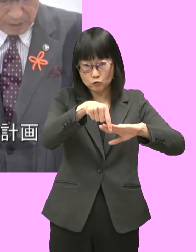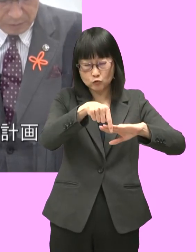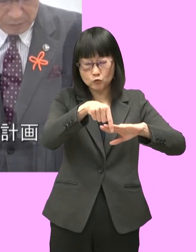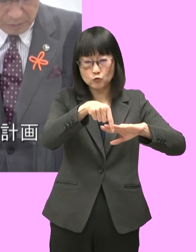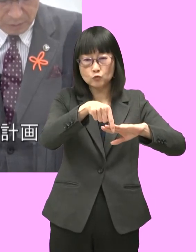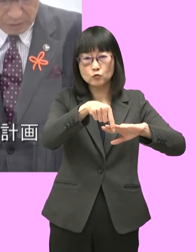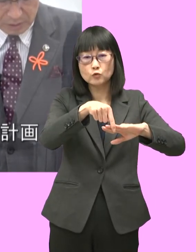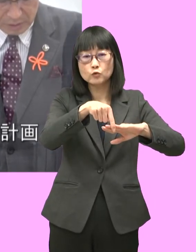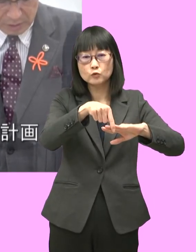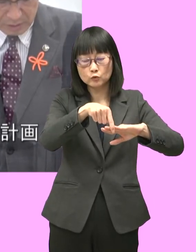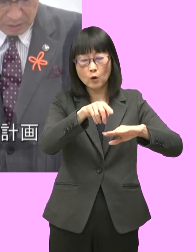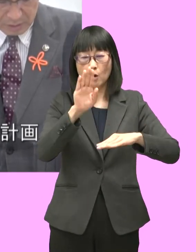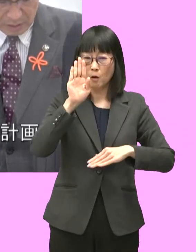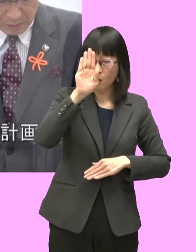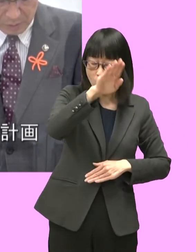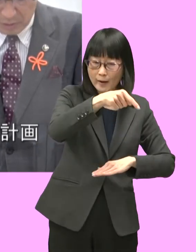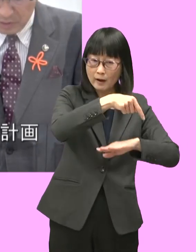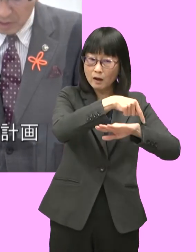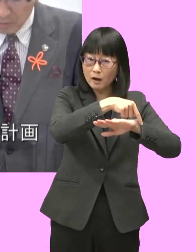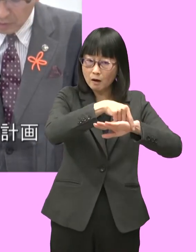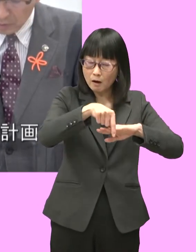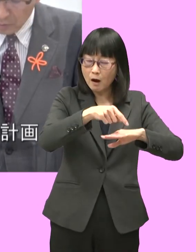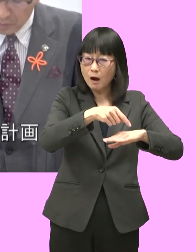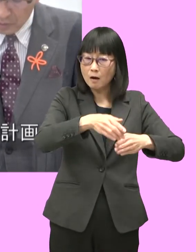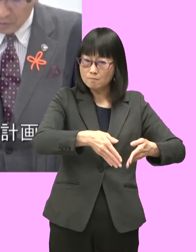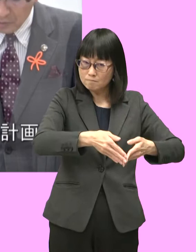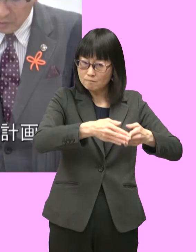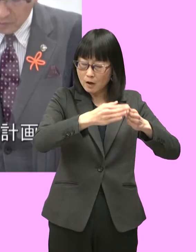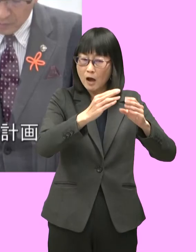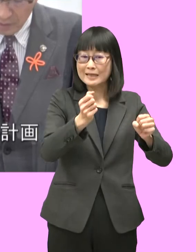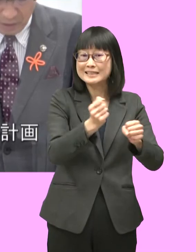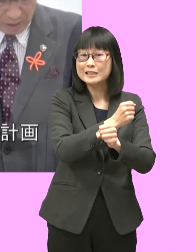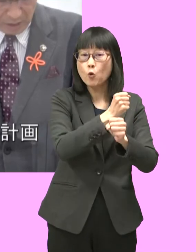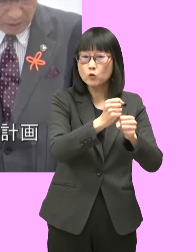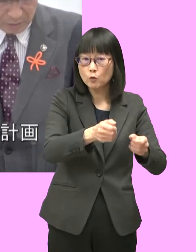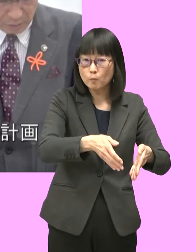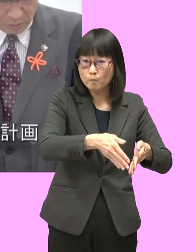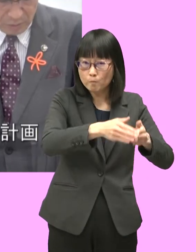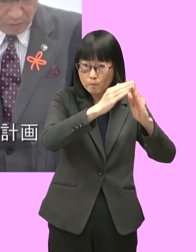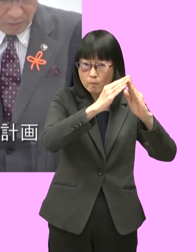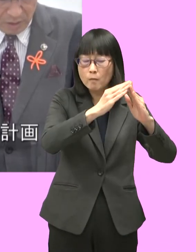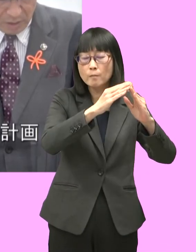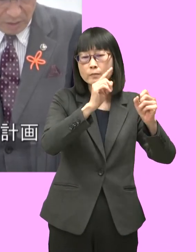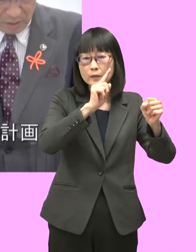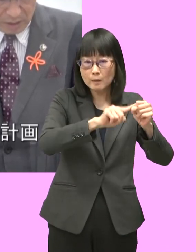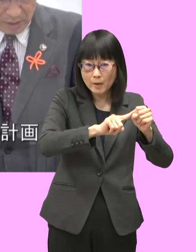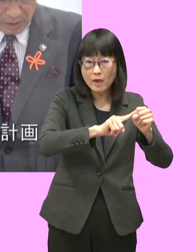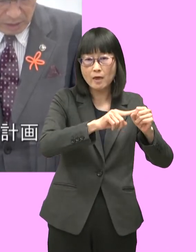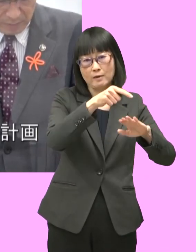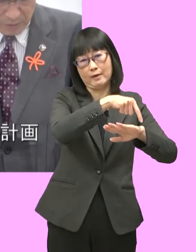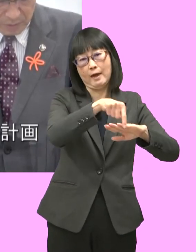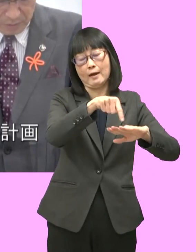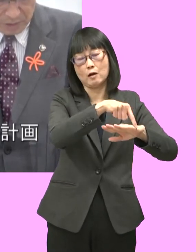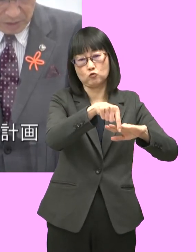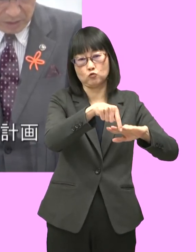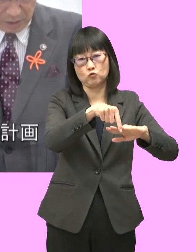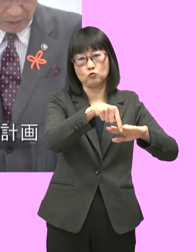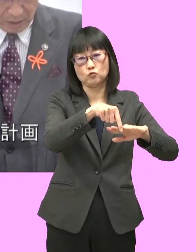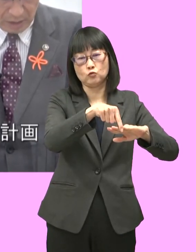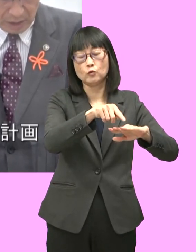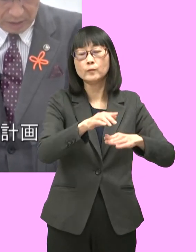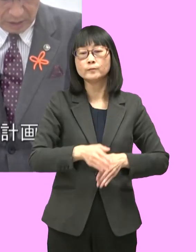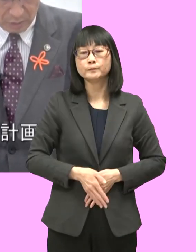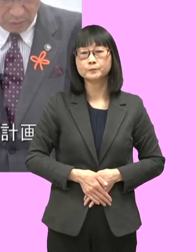未来をつくる強靭な産業の育成に向けてという、計画と、第2期福島